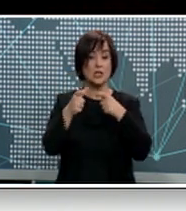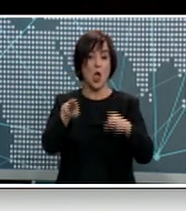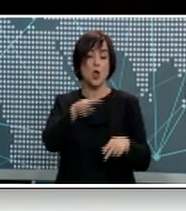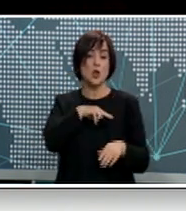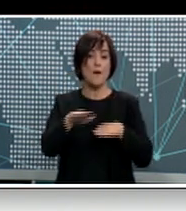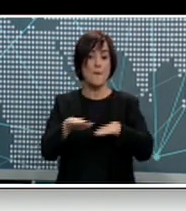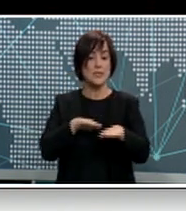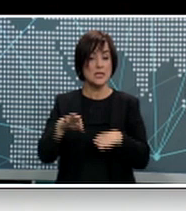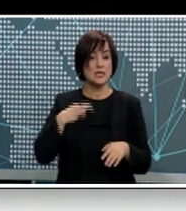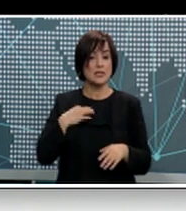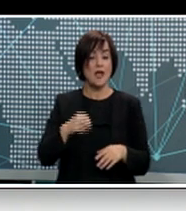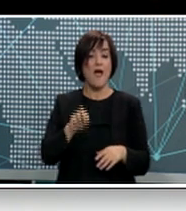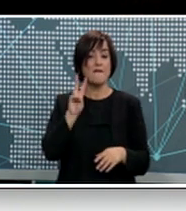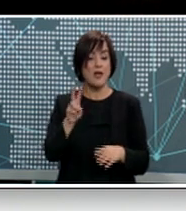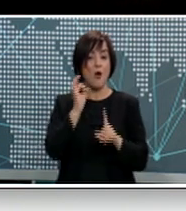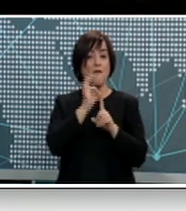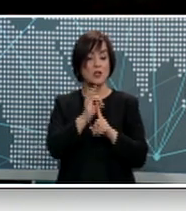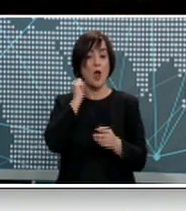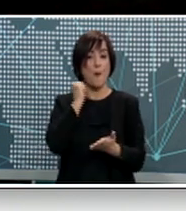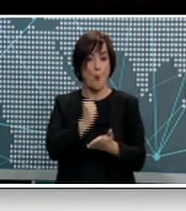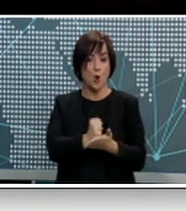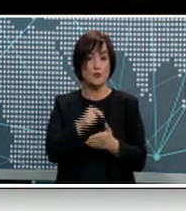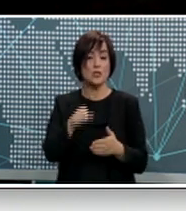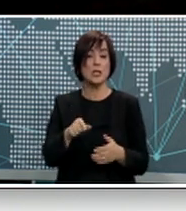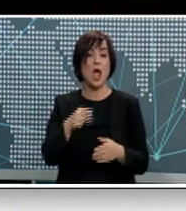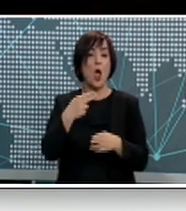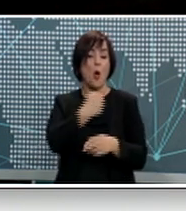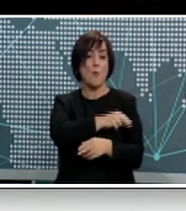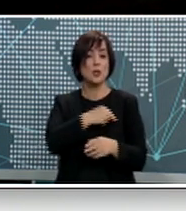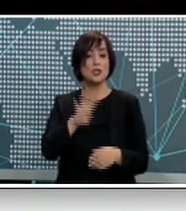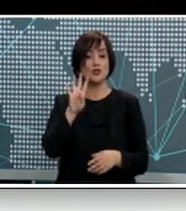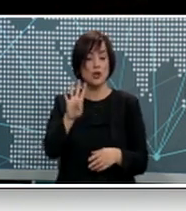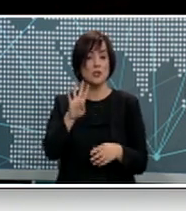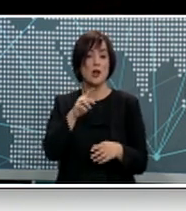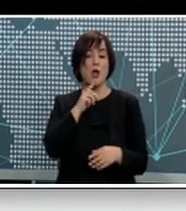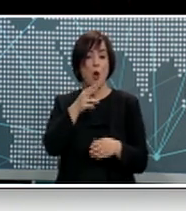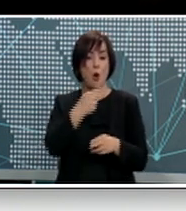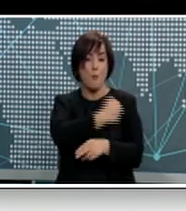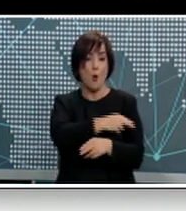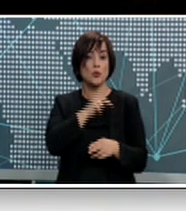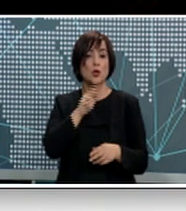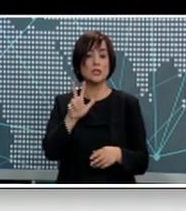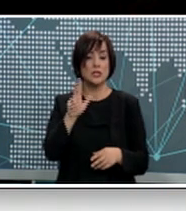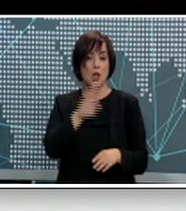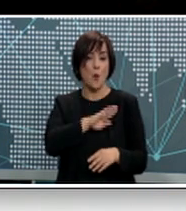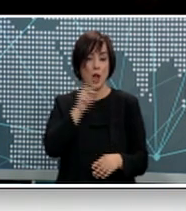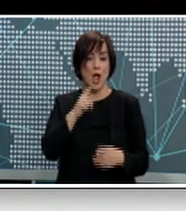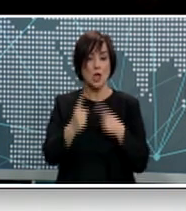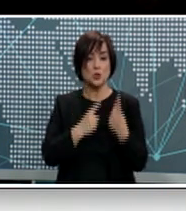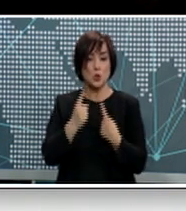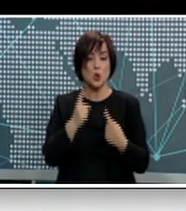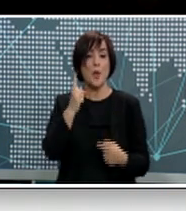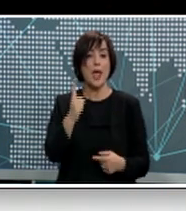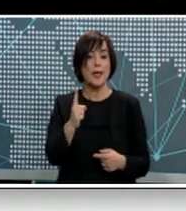ресорниот министер за здравство Венко Филипче ни потврди дека на Карил се наоѓаат 4 пациенти, од кои тројца во критична состојба.